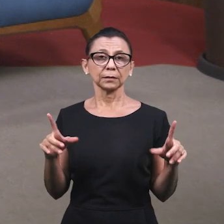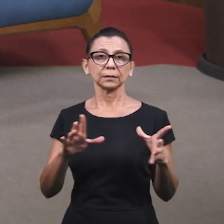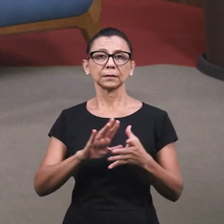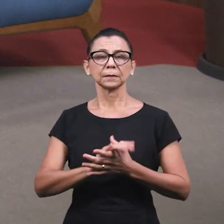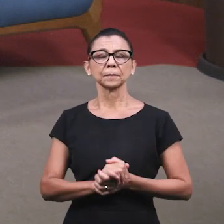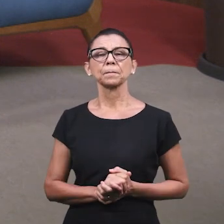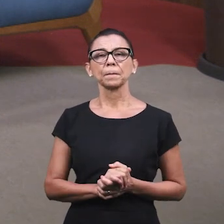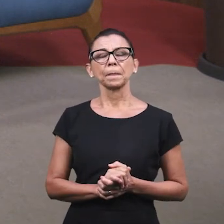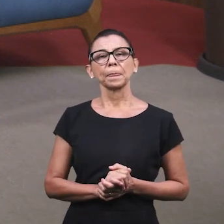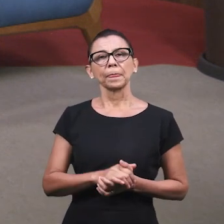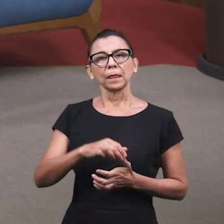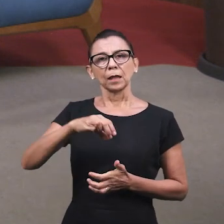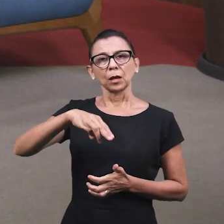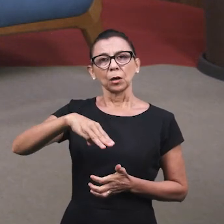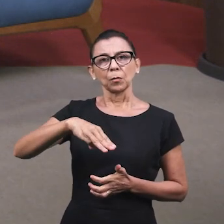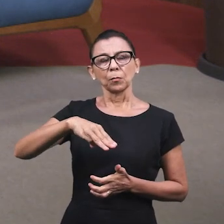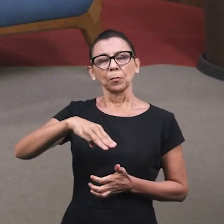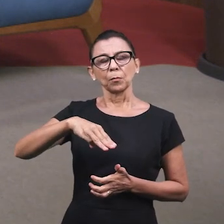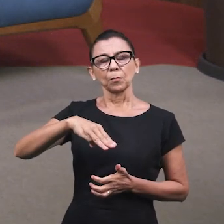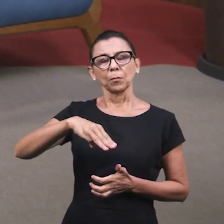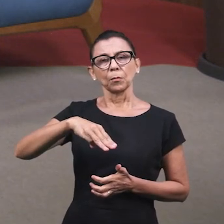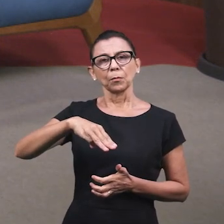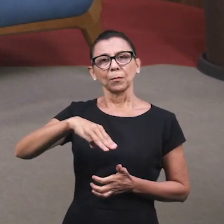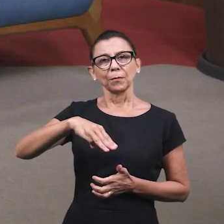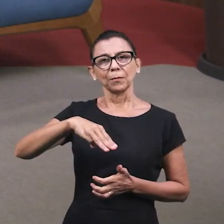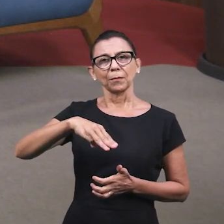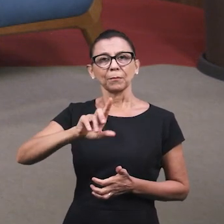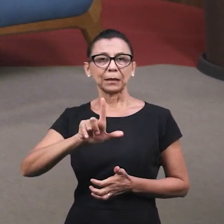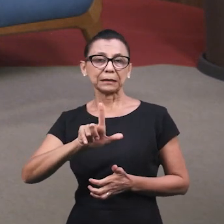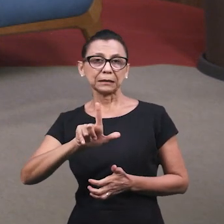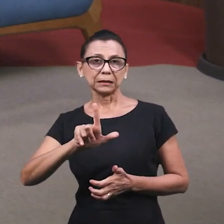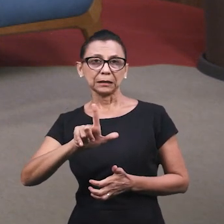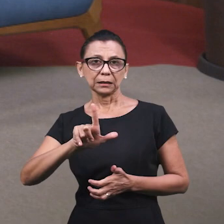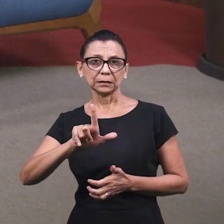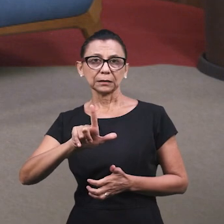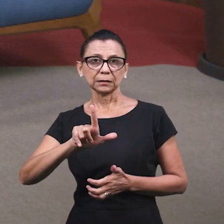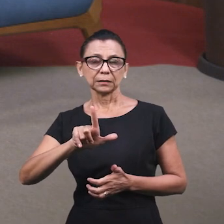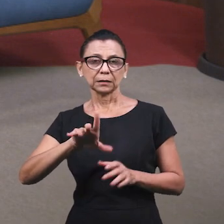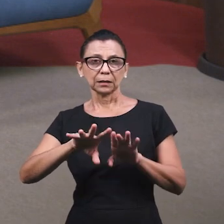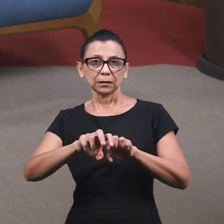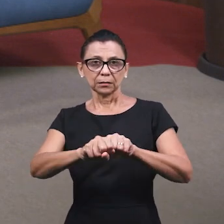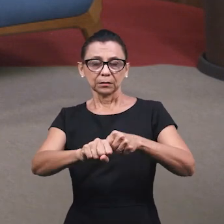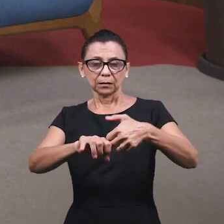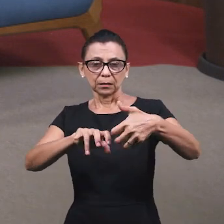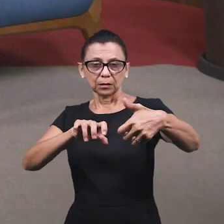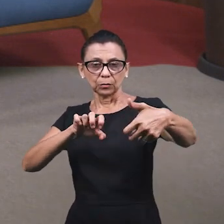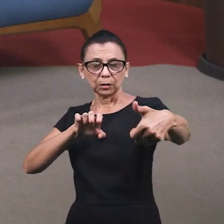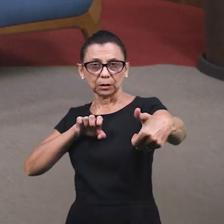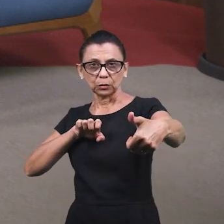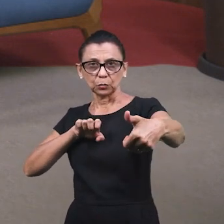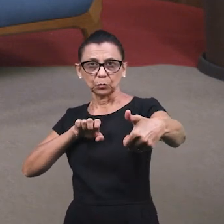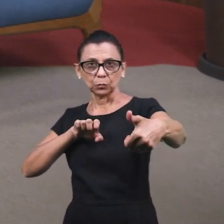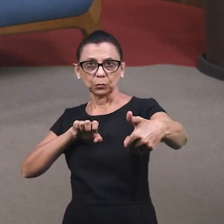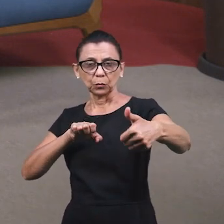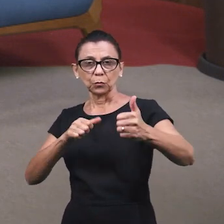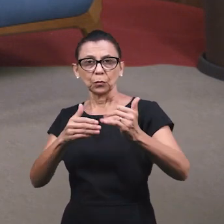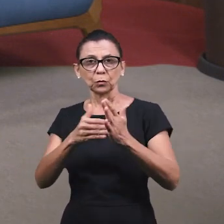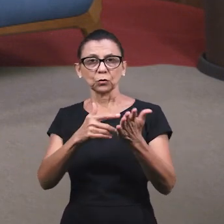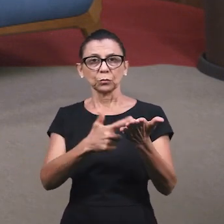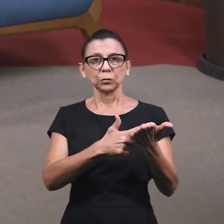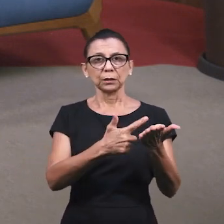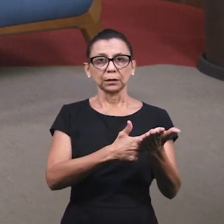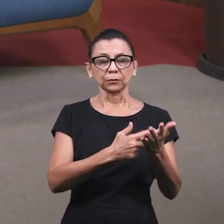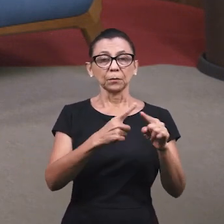dernier livre de l'Ancien Testament, qui est Malachie, quand on ouvre la Bible, on ne voit pas le nom Jésus. Mais Jésus, il